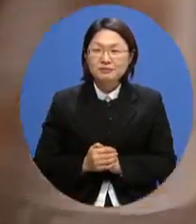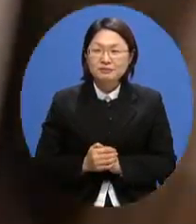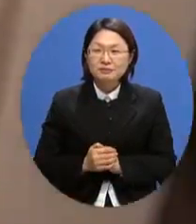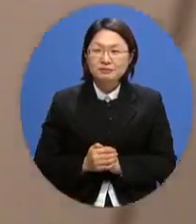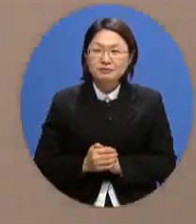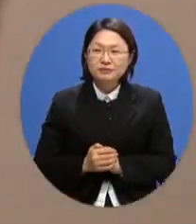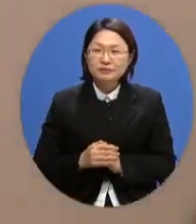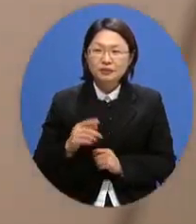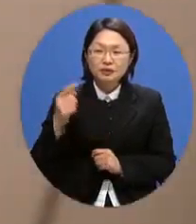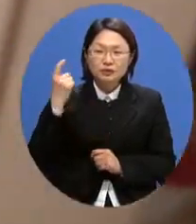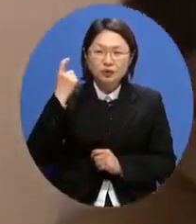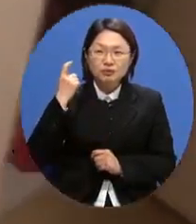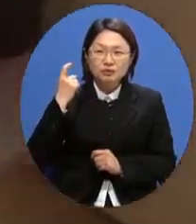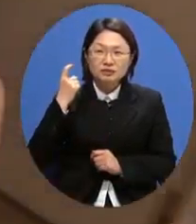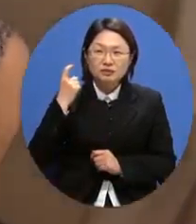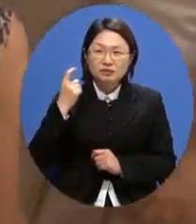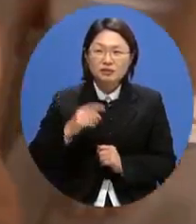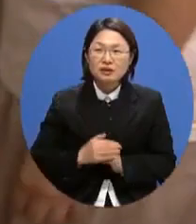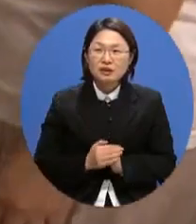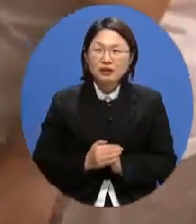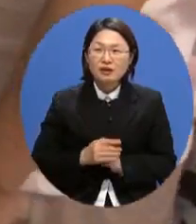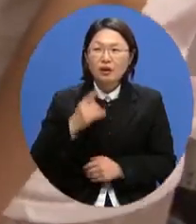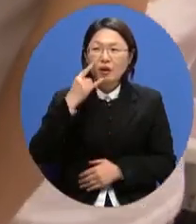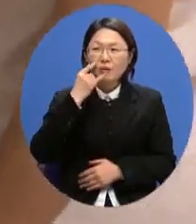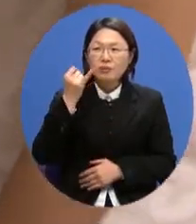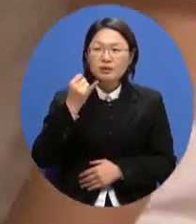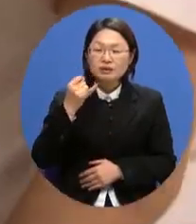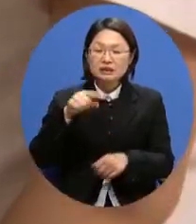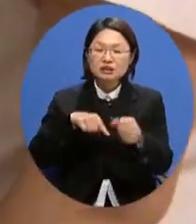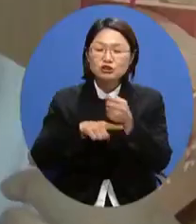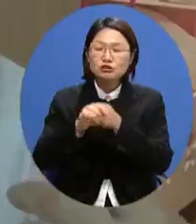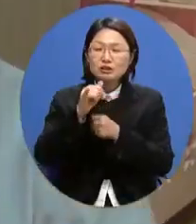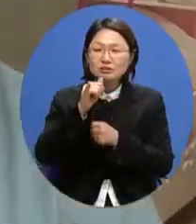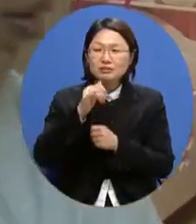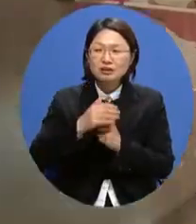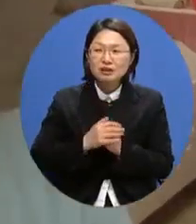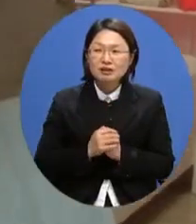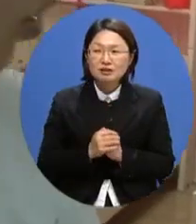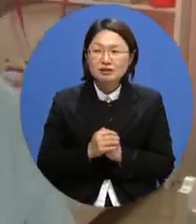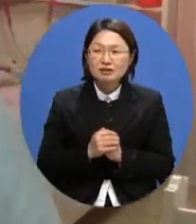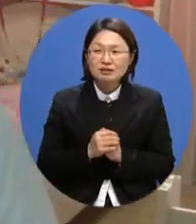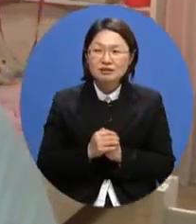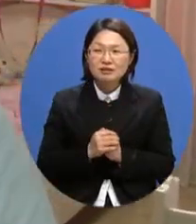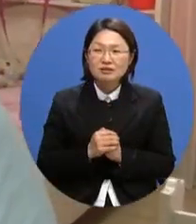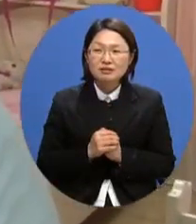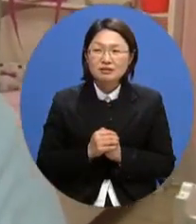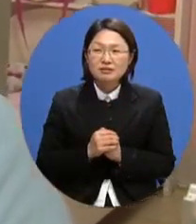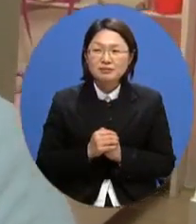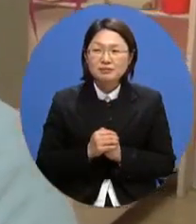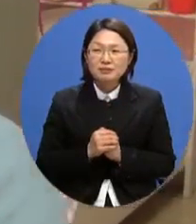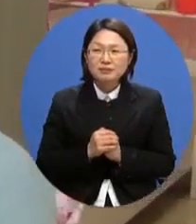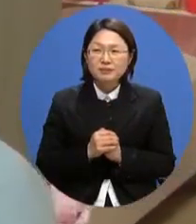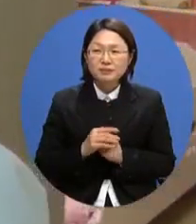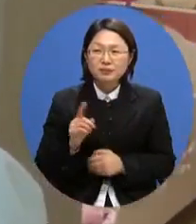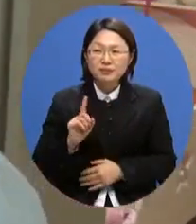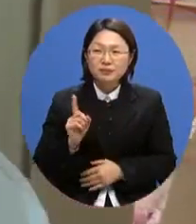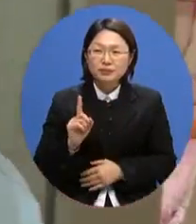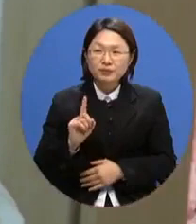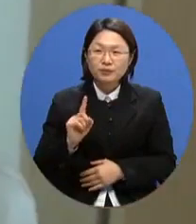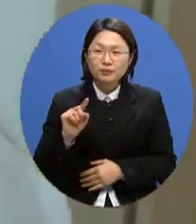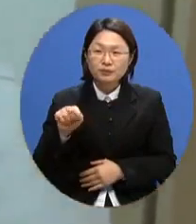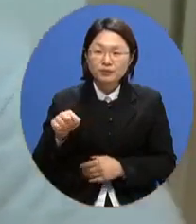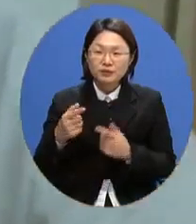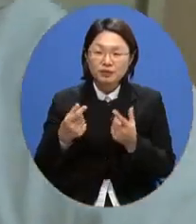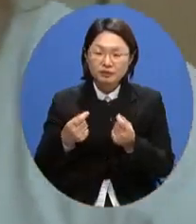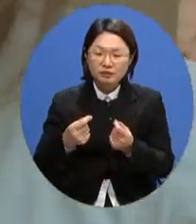소리부터 지릅니다. 물론 엄마도 이유가 있습니다. 평소에도 옷이나 뭐 이런 거를